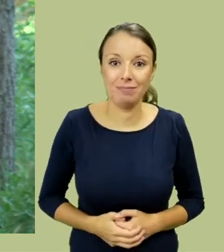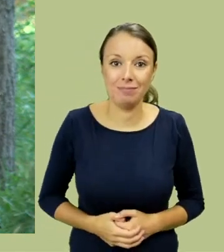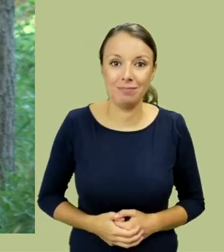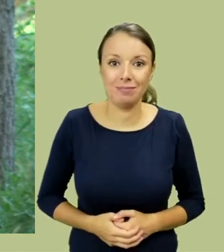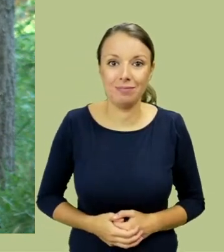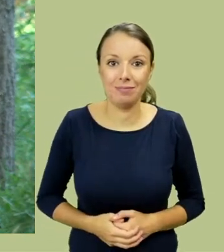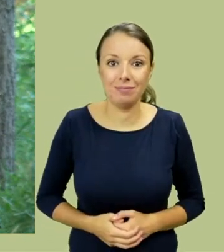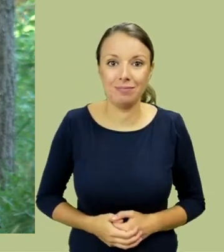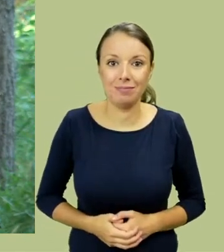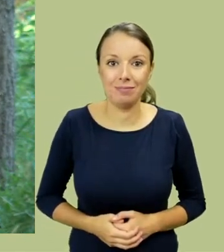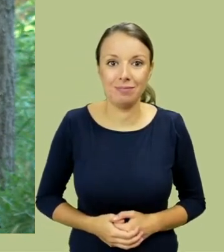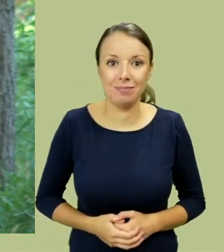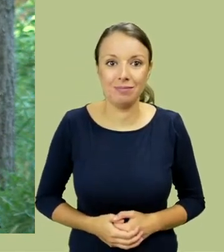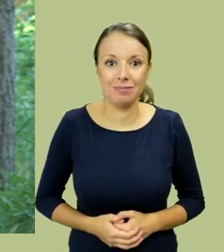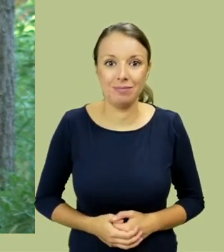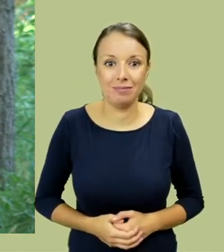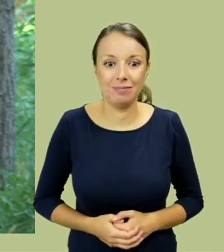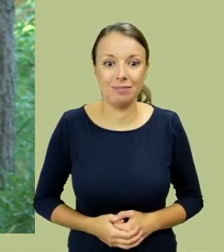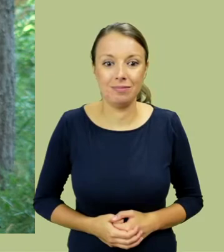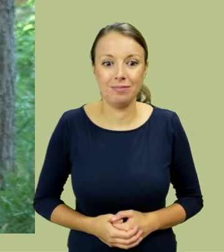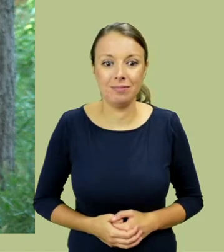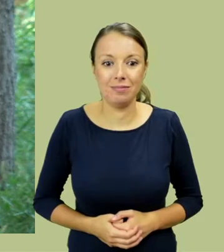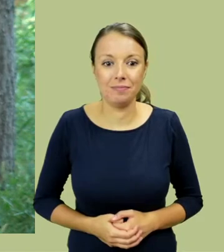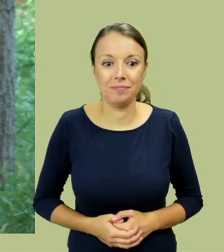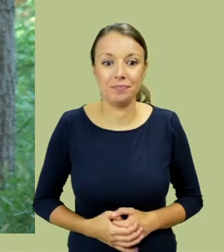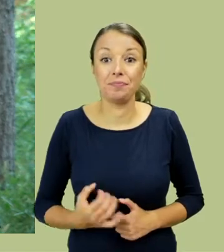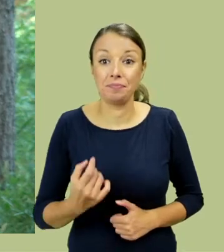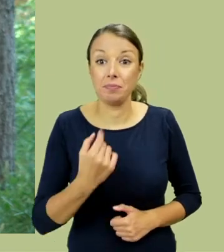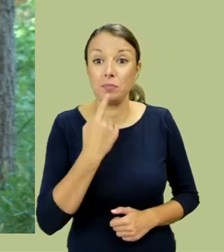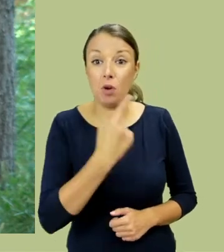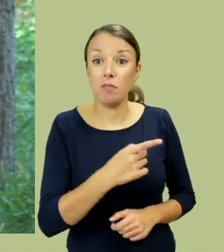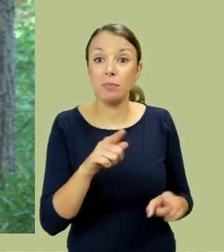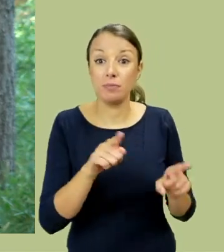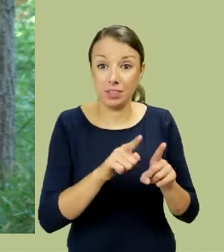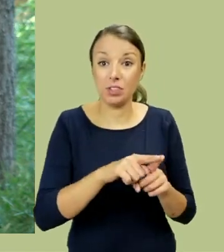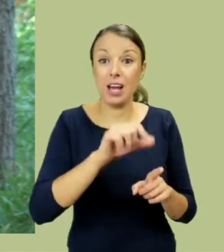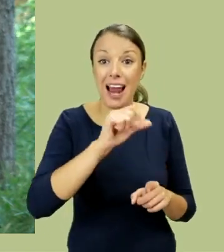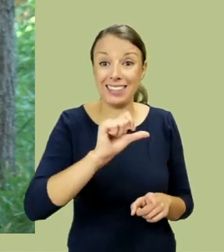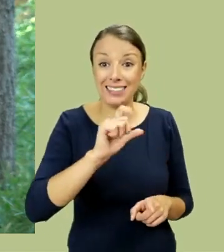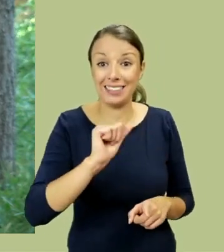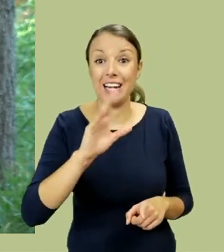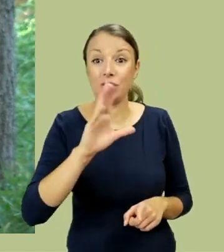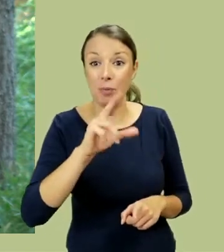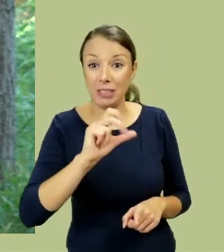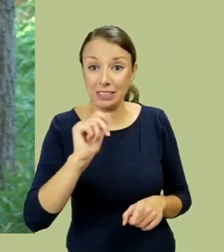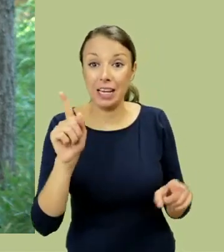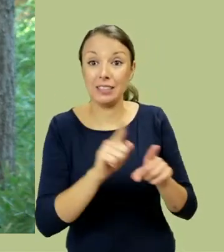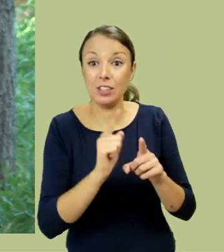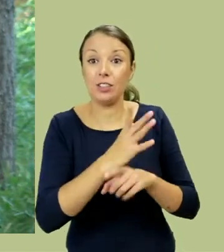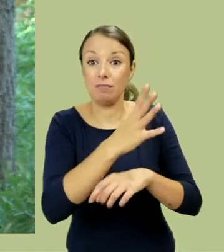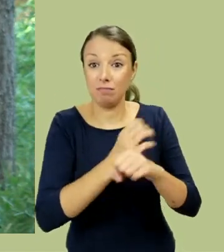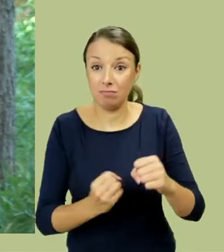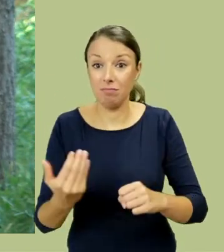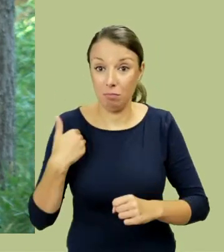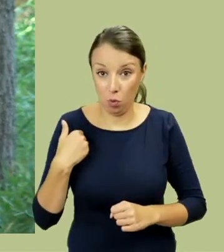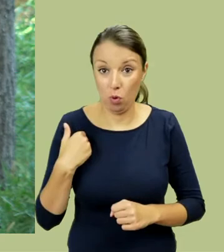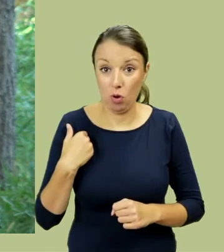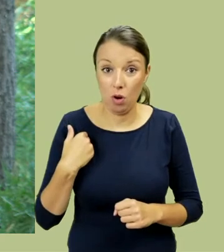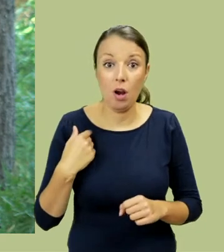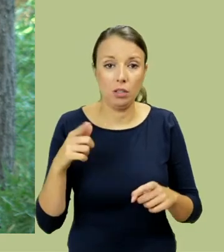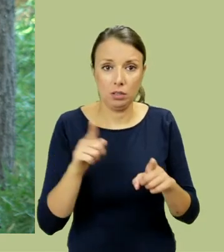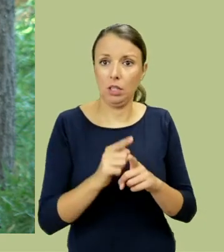Ona sama, to za chwilę powiem o tym, że ona sama zaznała więzienia i potrafiła w nim też pewną godność jakąś